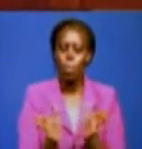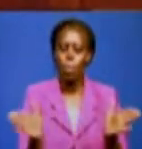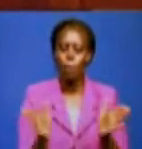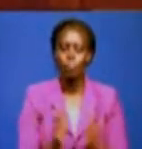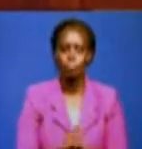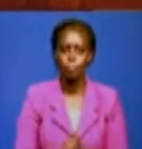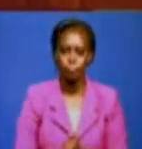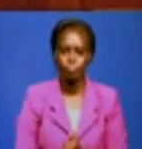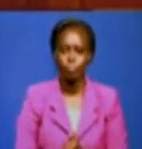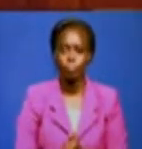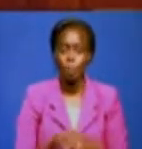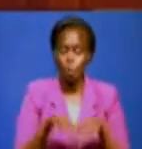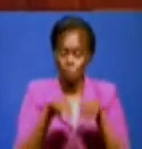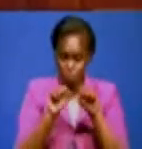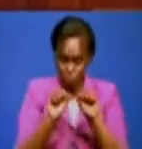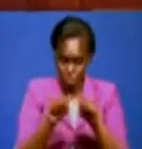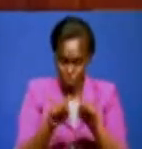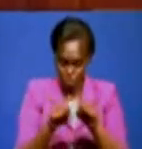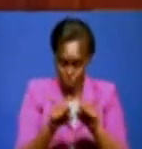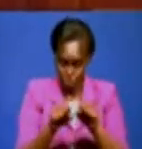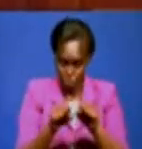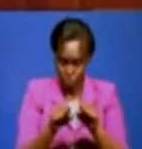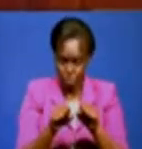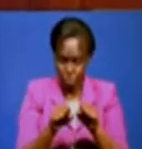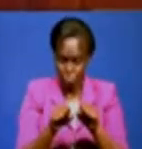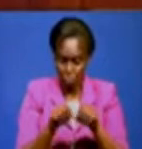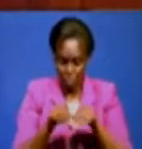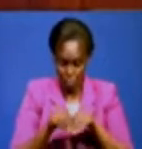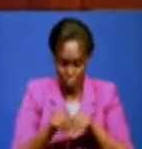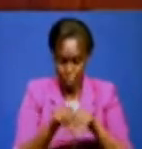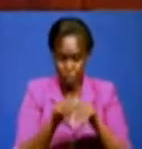ya kwamba tuende kulinganishana na